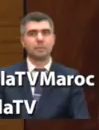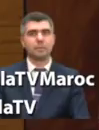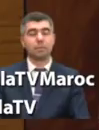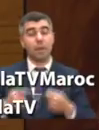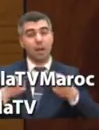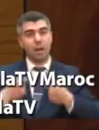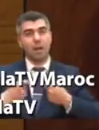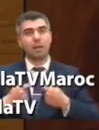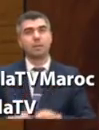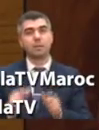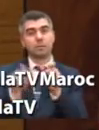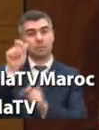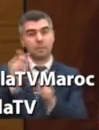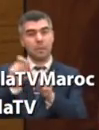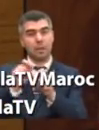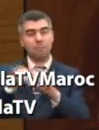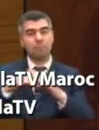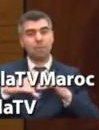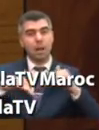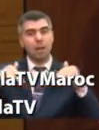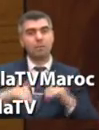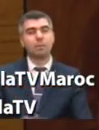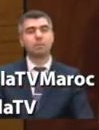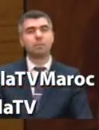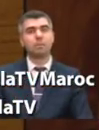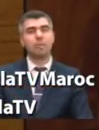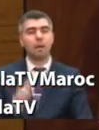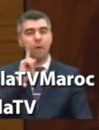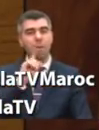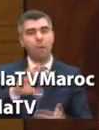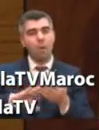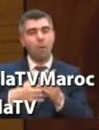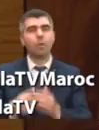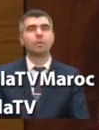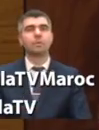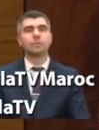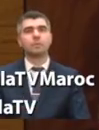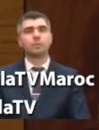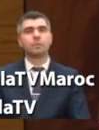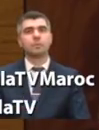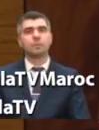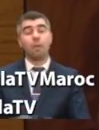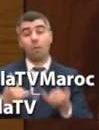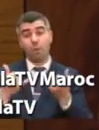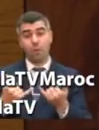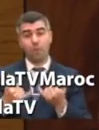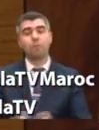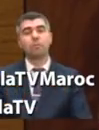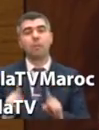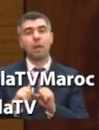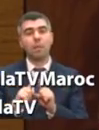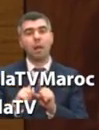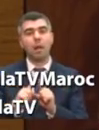السيد الرئيس، السادة النواب المحترمون، السيدات النائبات المحترمات، بمناسبة يوم